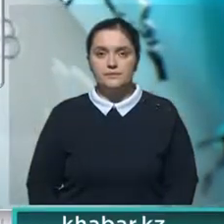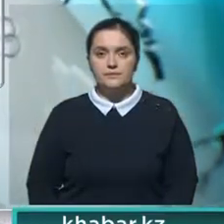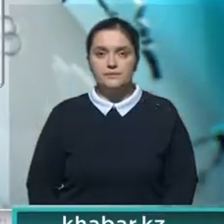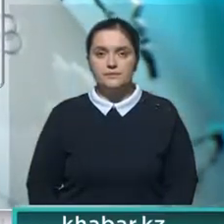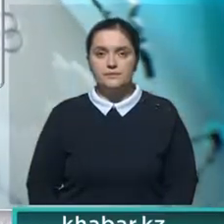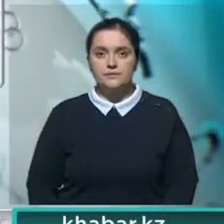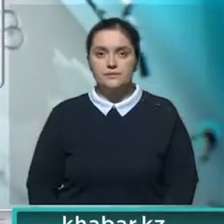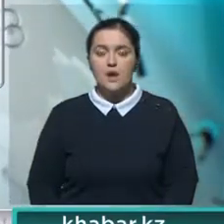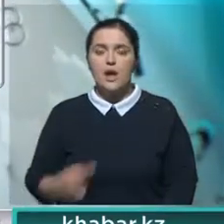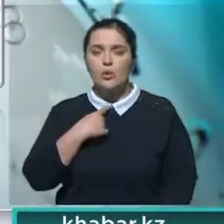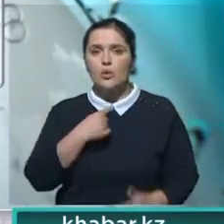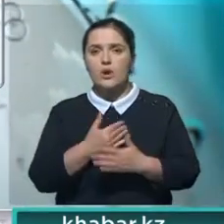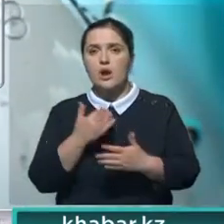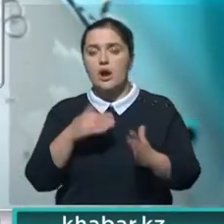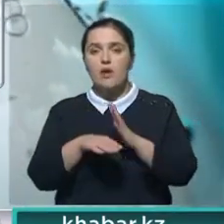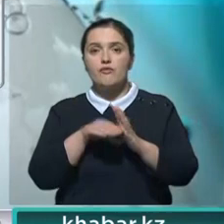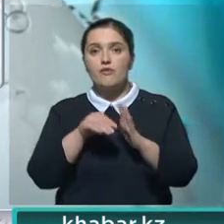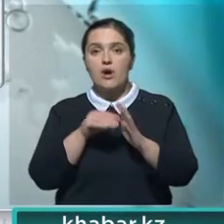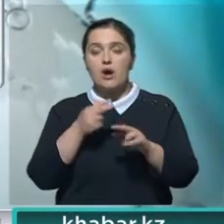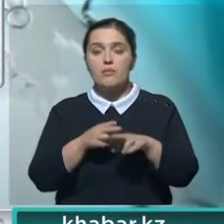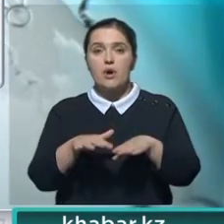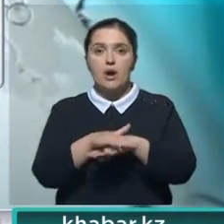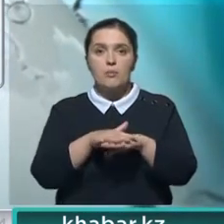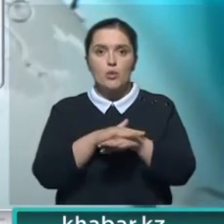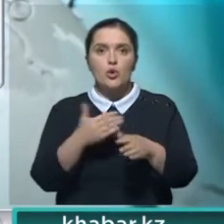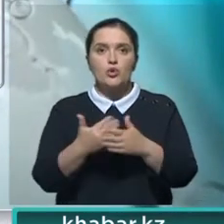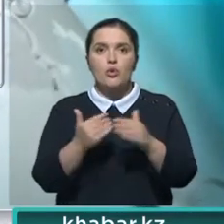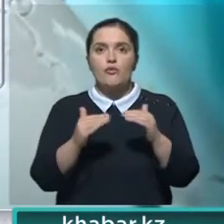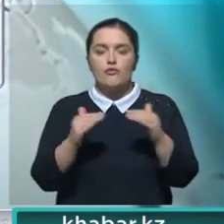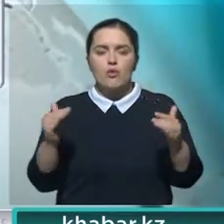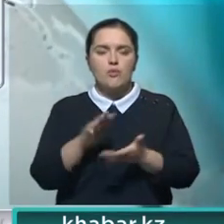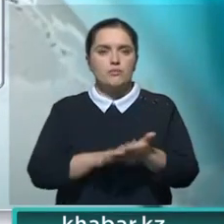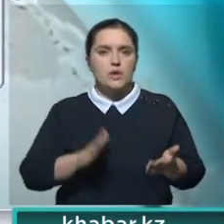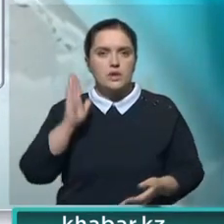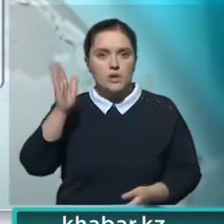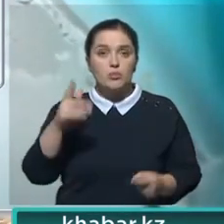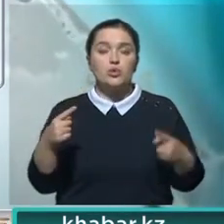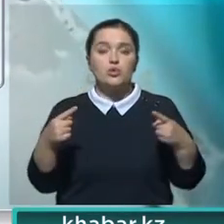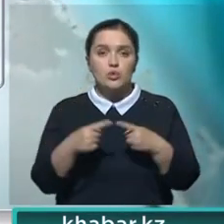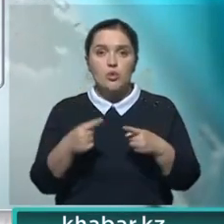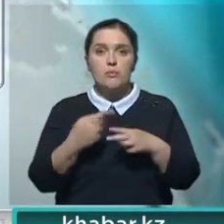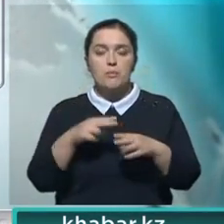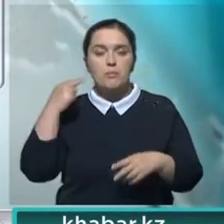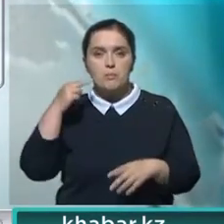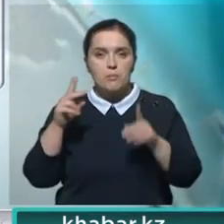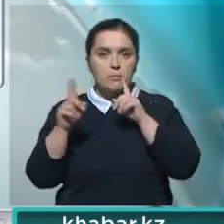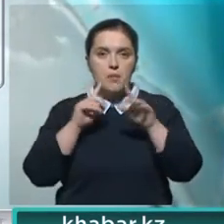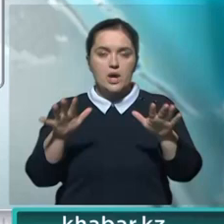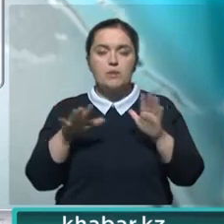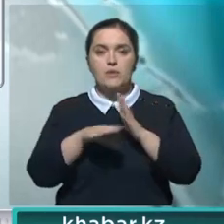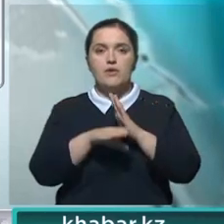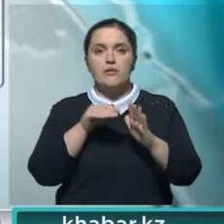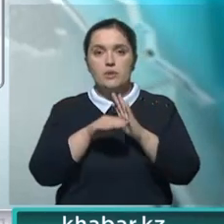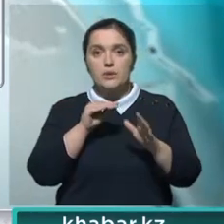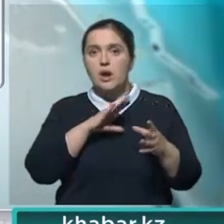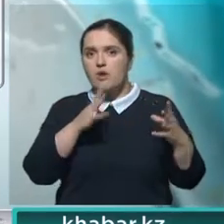Референдум продемонстрировал выход общественной консолидации на новый уровень, который в дальнейшем был подтвержден на президентских и парламентских выборах. В